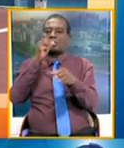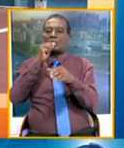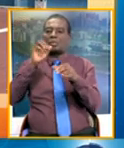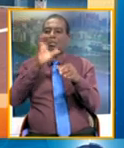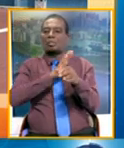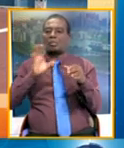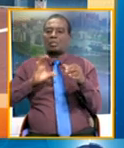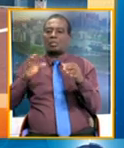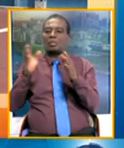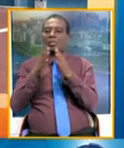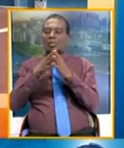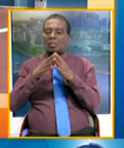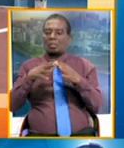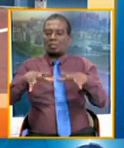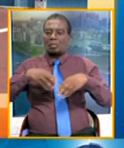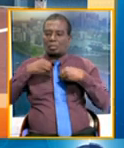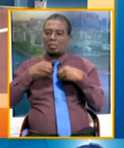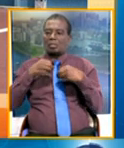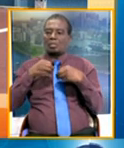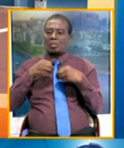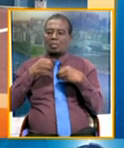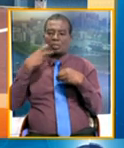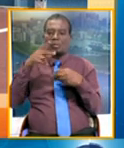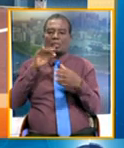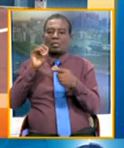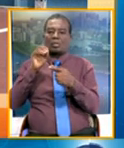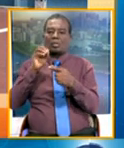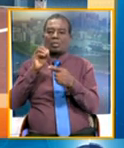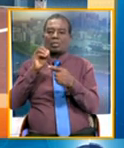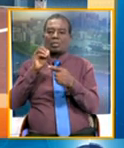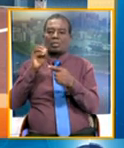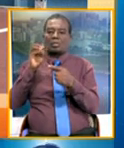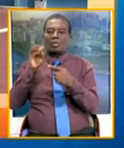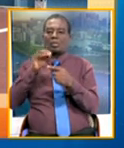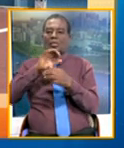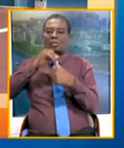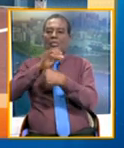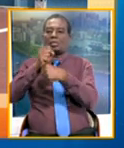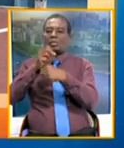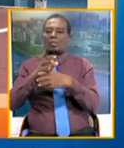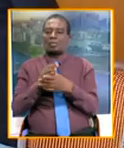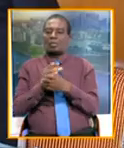à l'activité d'affacturage en Côte d'Ivoire. On fait le point détaillé avec Jérôme Kofi Aboulin.